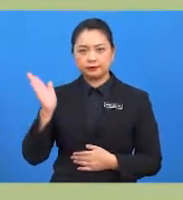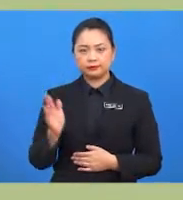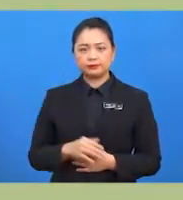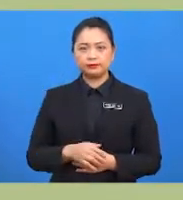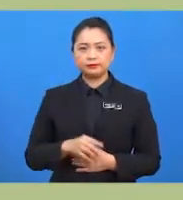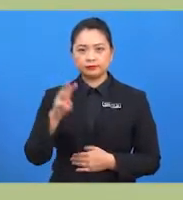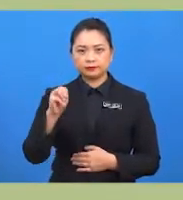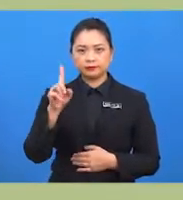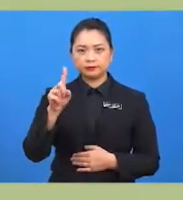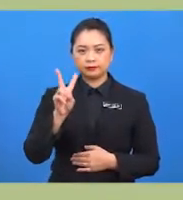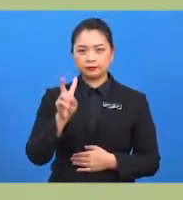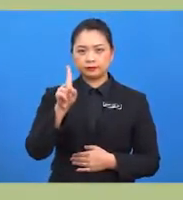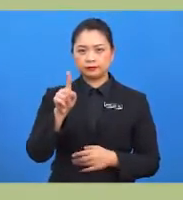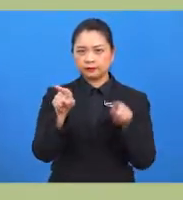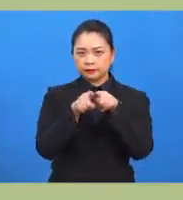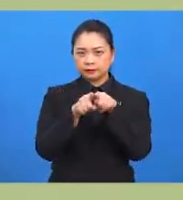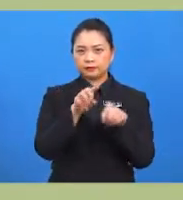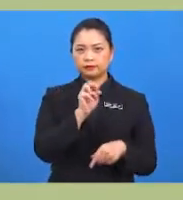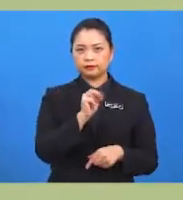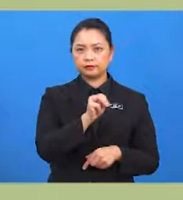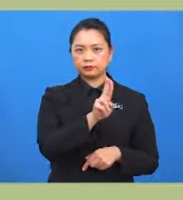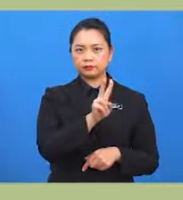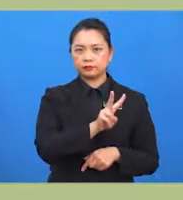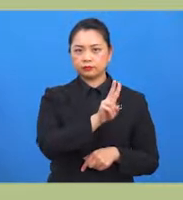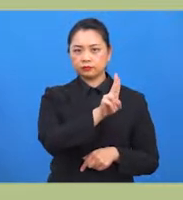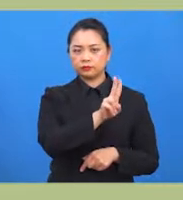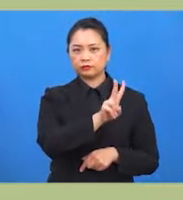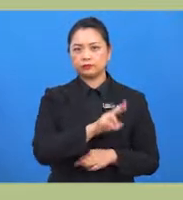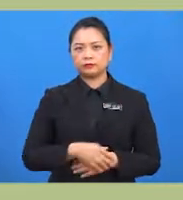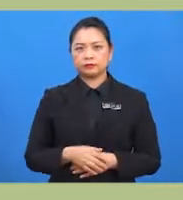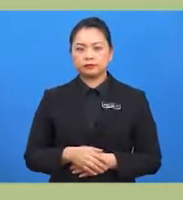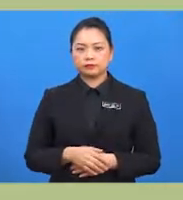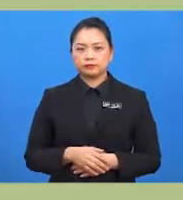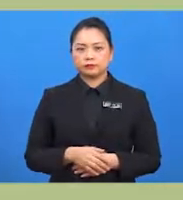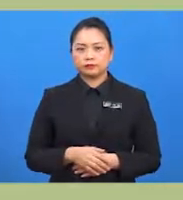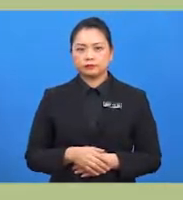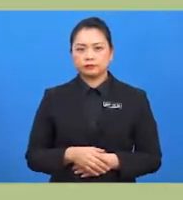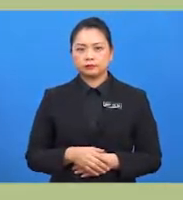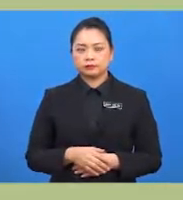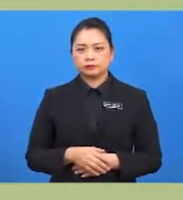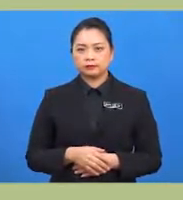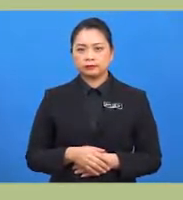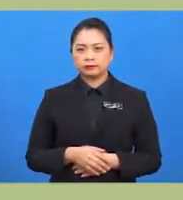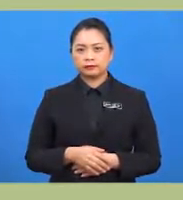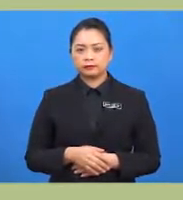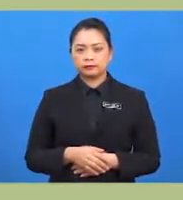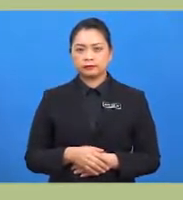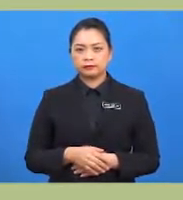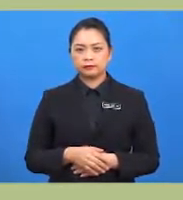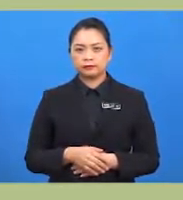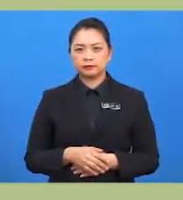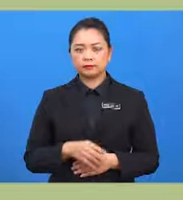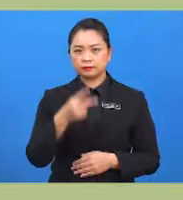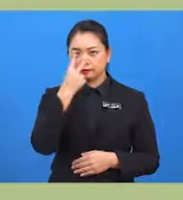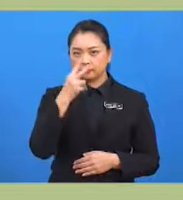= m2 bidul daripada seorang yang diberikan Hai M1